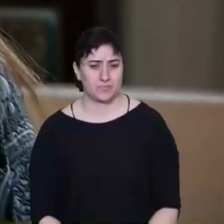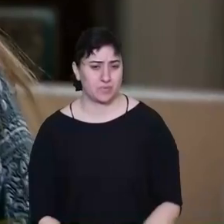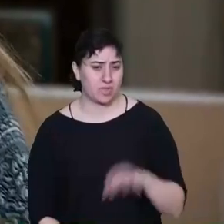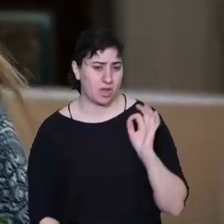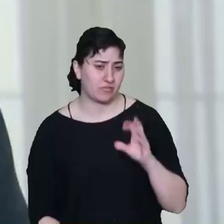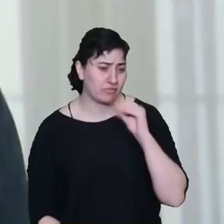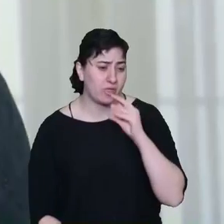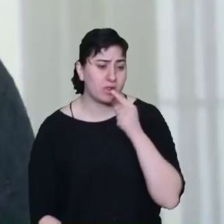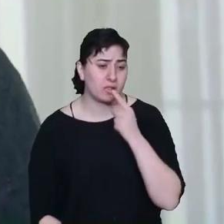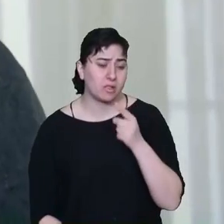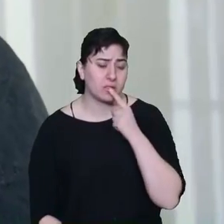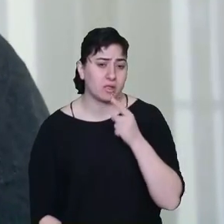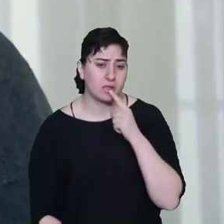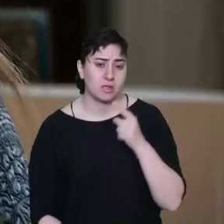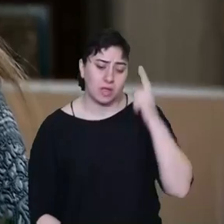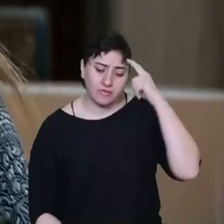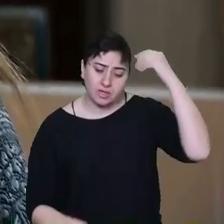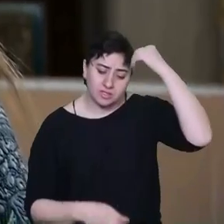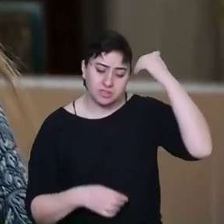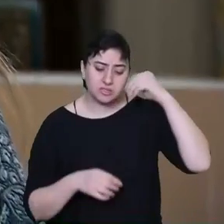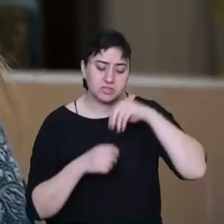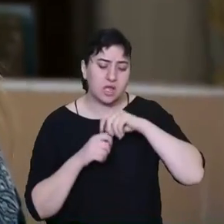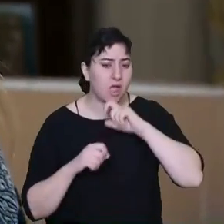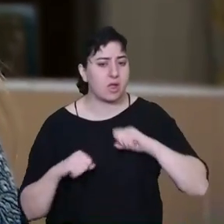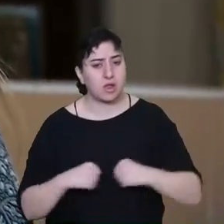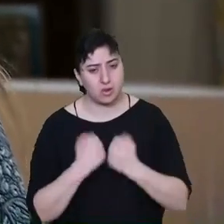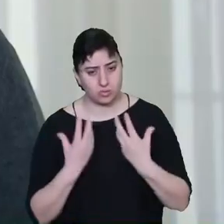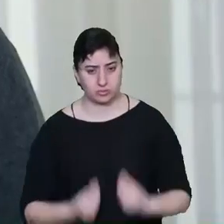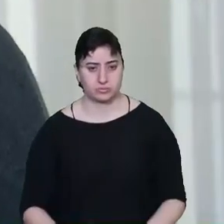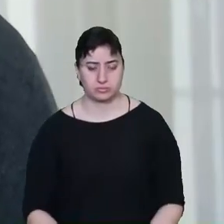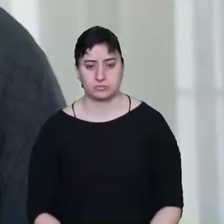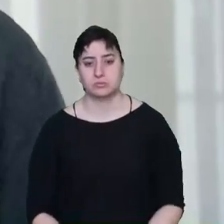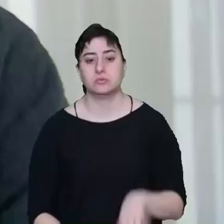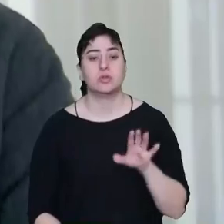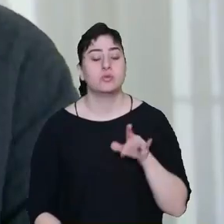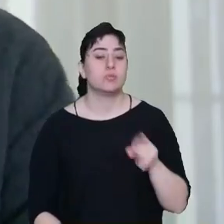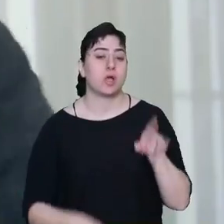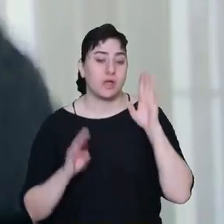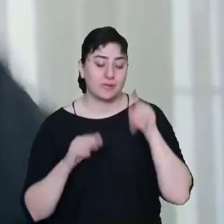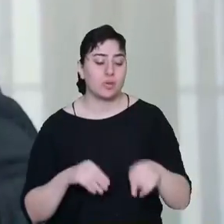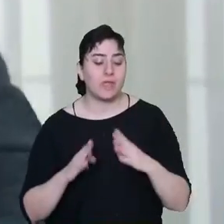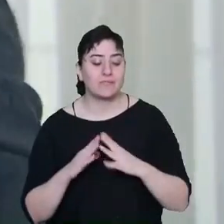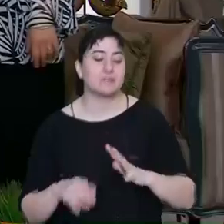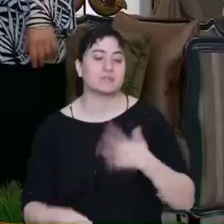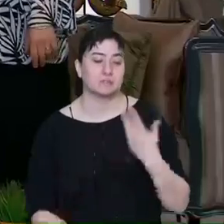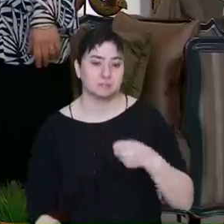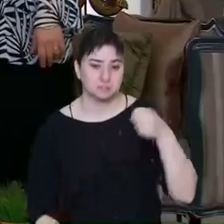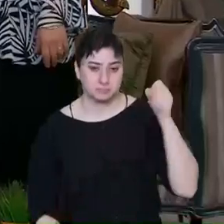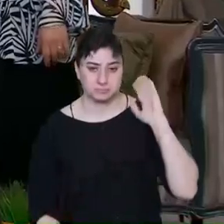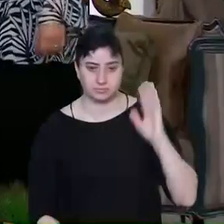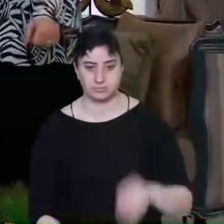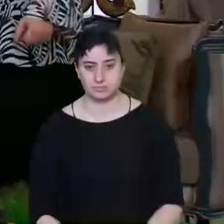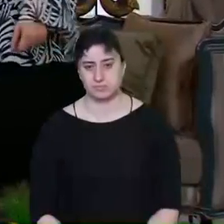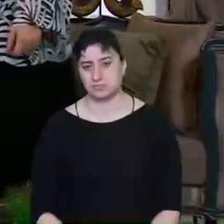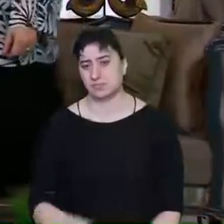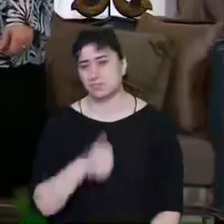gün fener deyip durdu. Herhalde bilinç altımıza işlemiş Kemal'im. Yok Sebil, ben bu hayvanı bu evde istemiyorum.